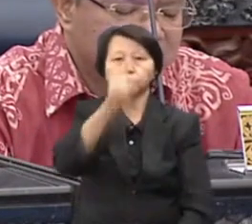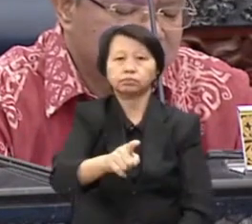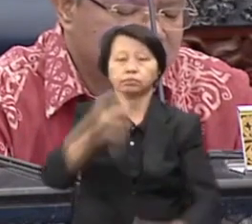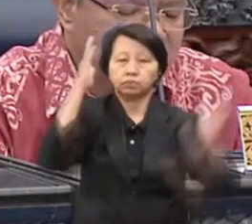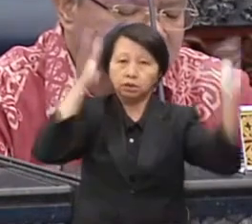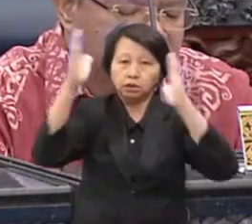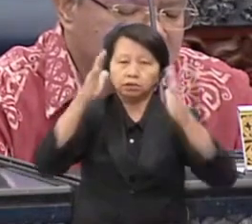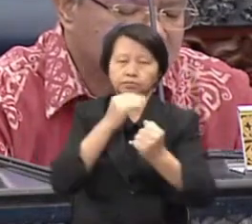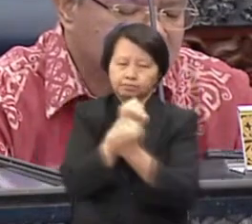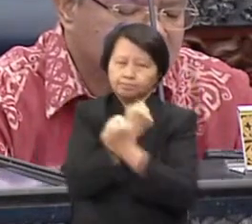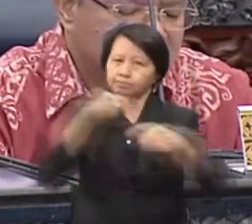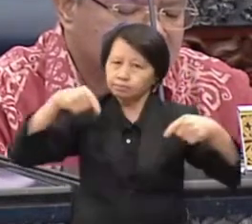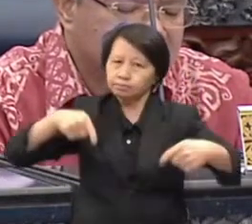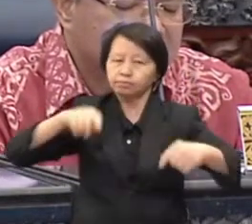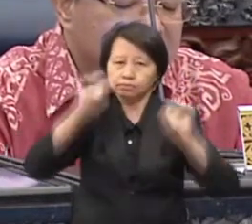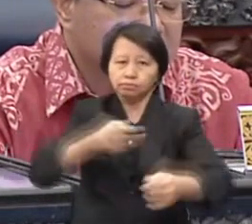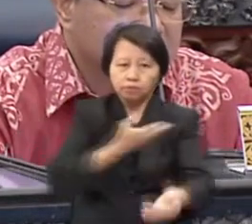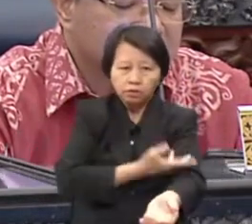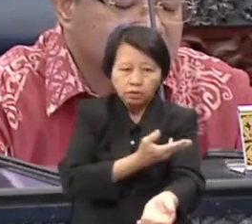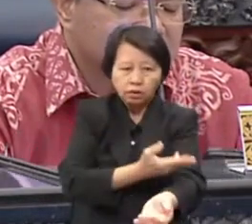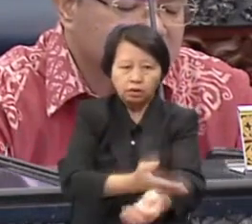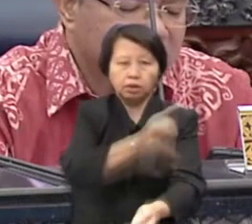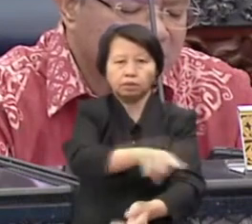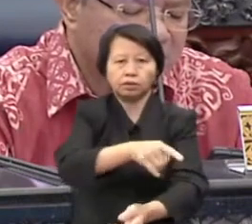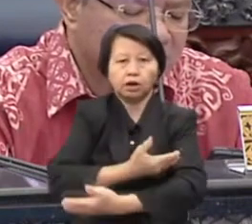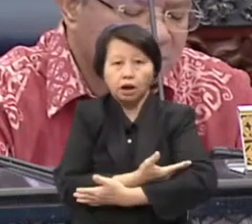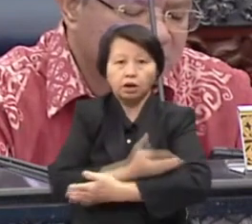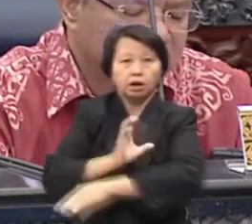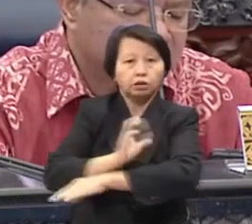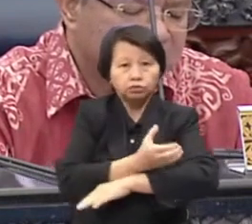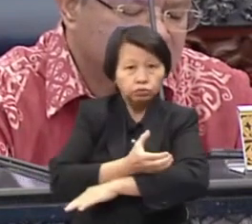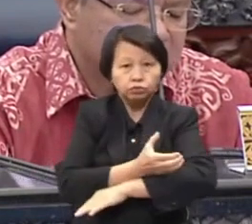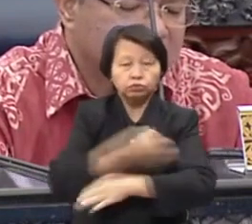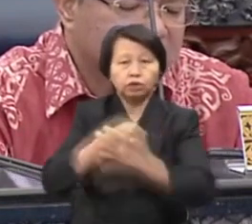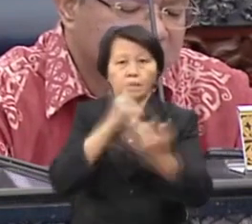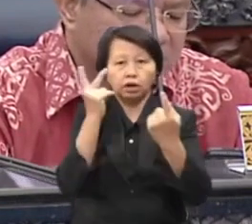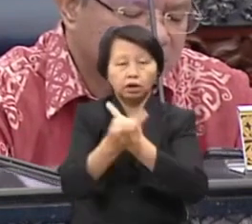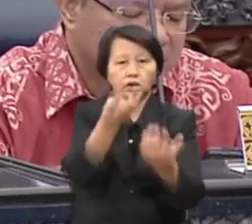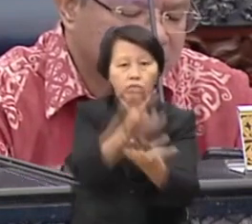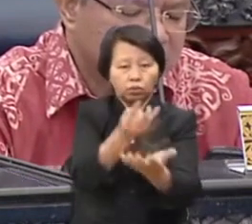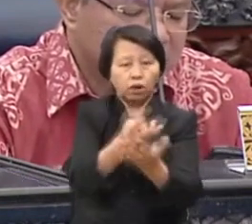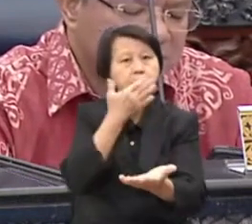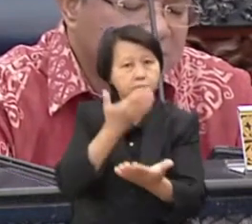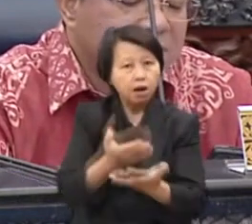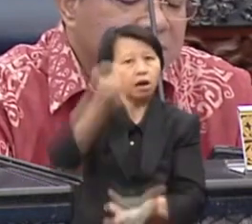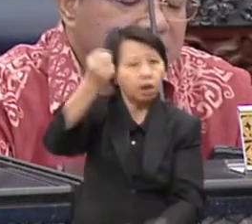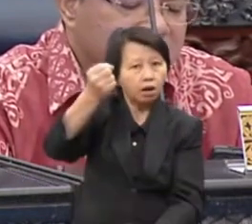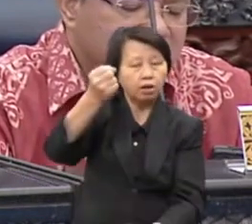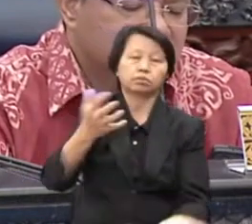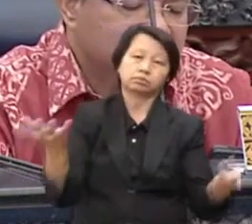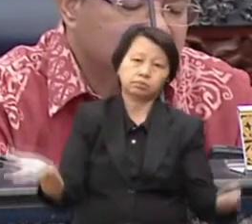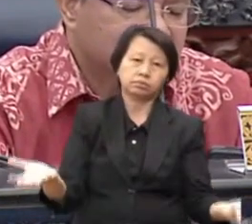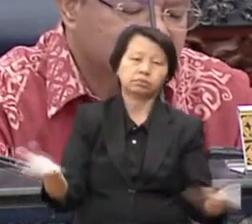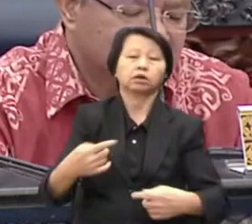negara tercinta Ini diwariskan kepada anak cucu kita dalam keadaan keuangannya yang baik oleh yang